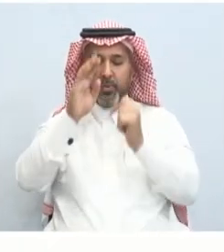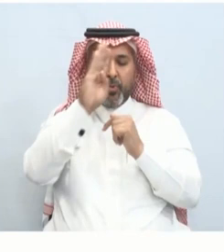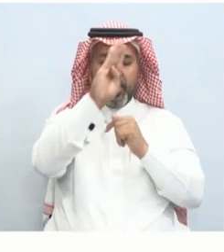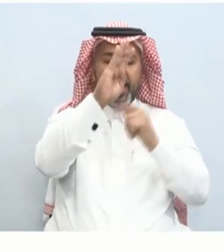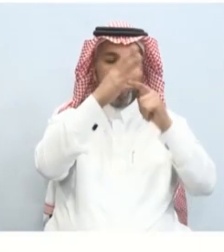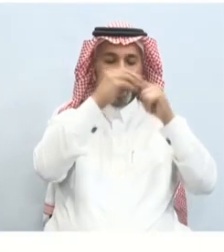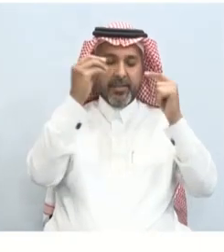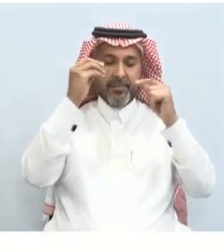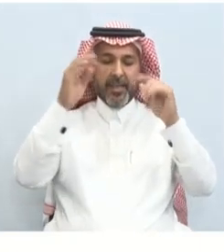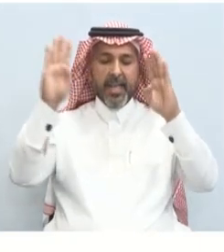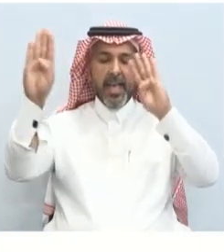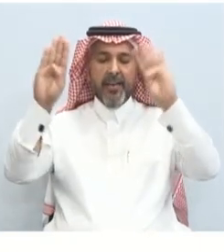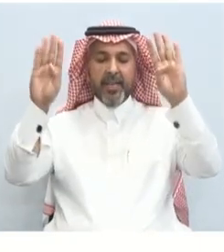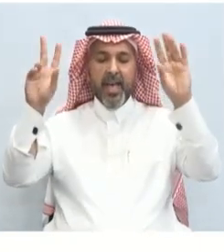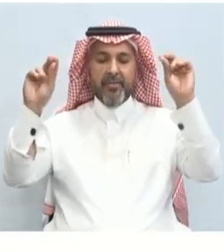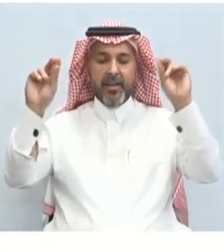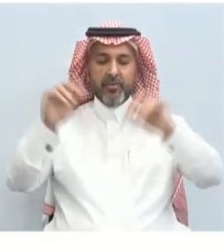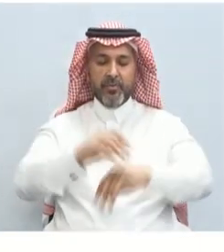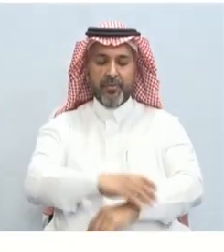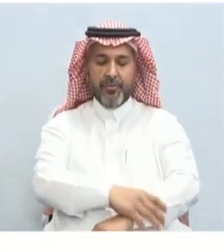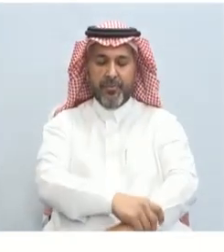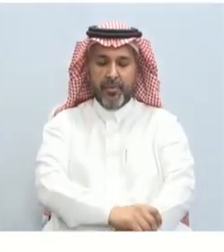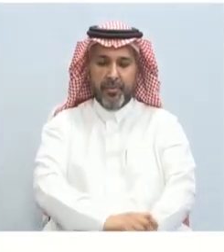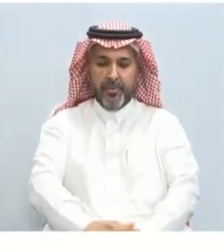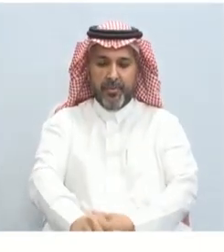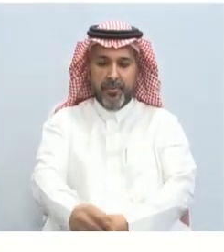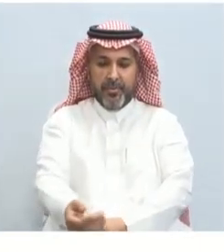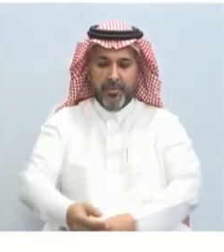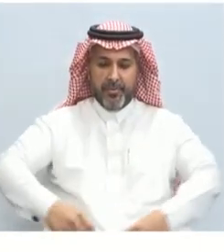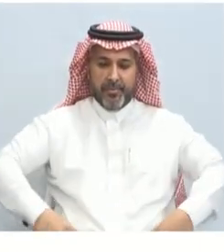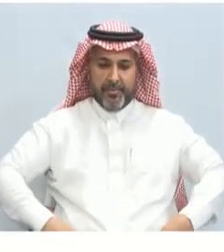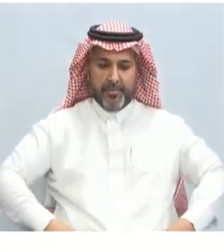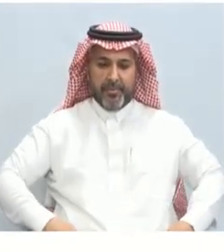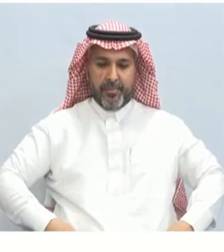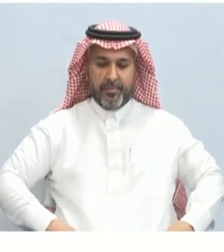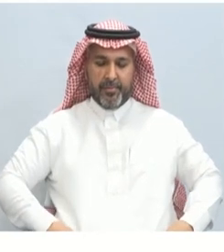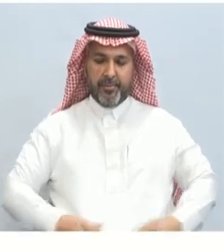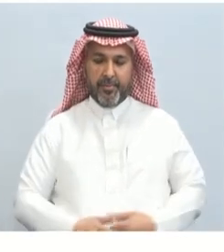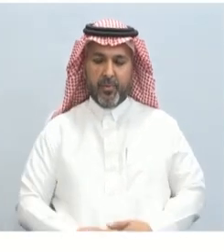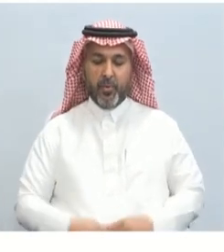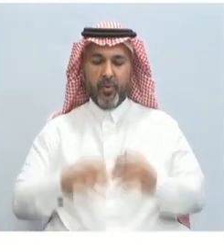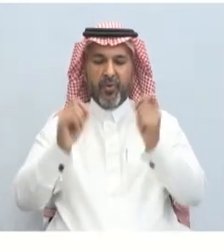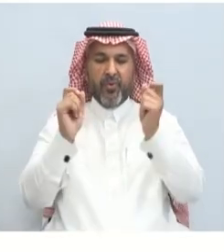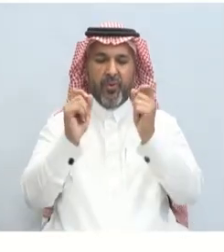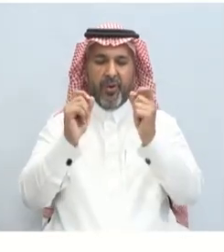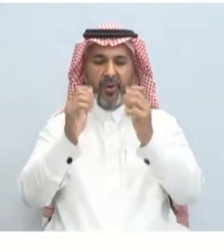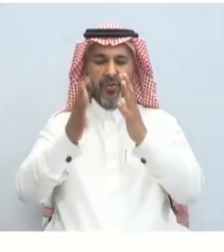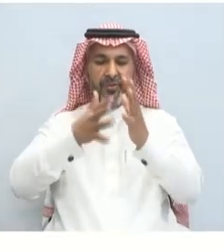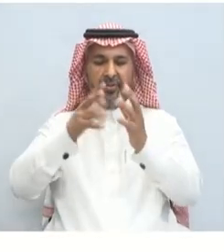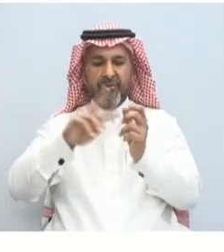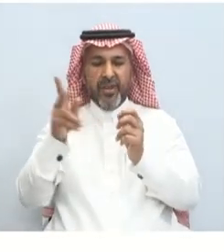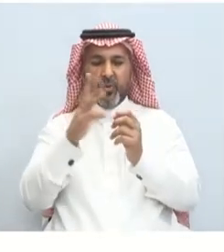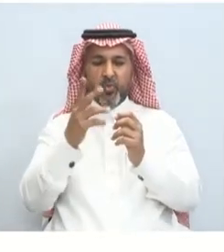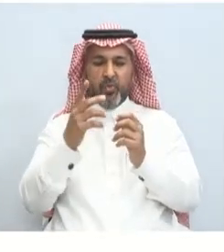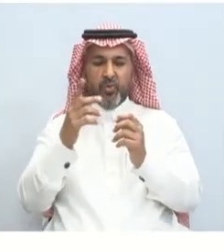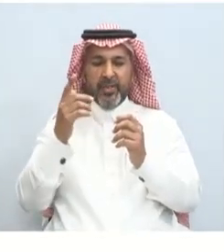الكميه في اتفقوا في الكم واختلفوا في ماذا اختلفوا في